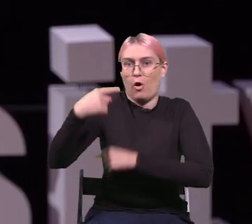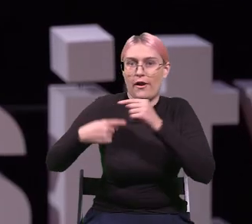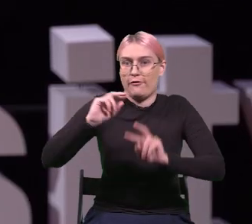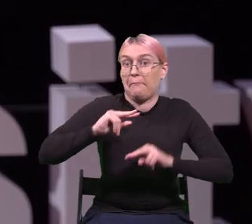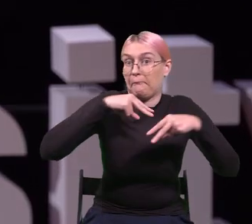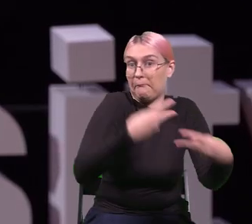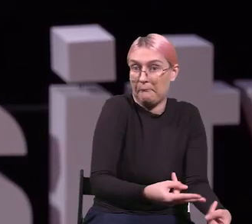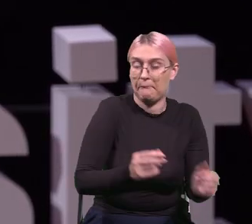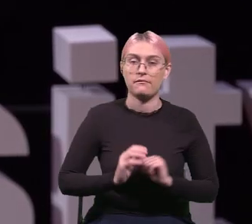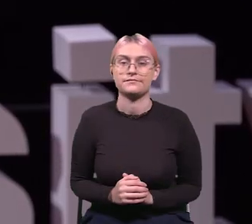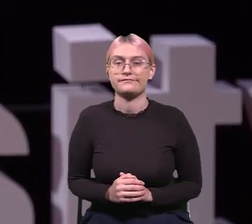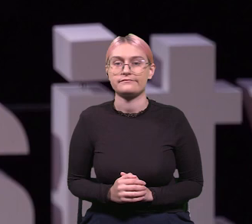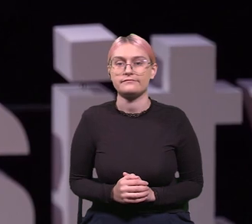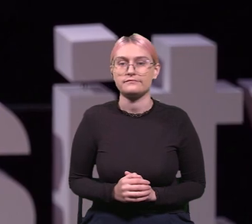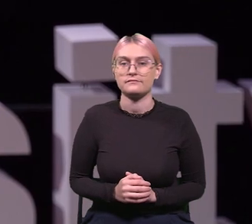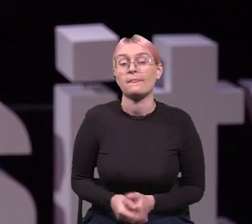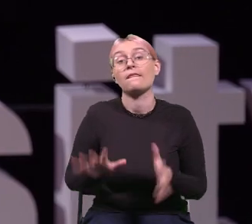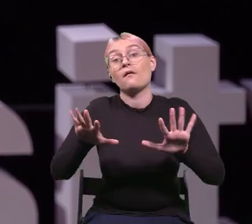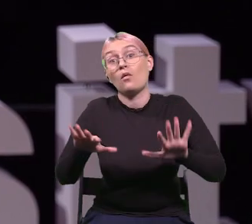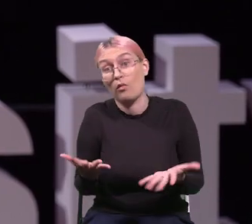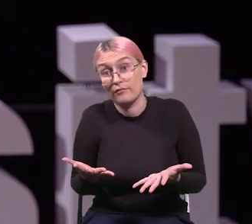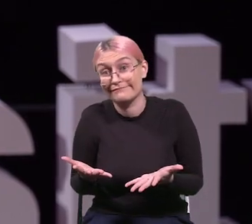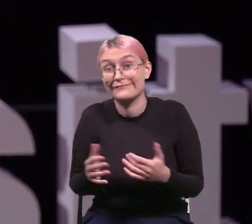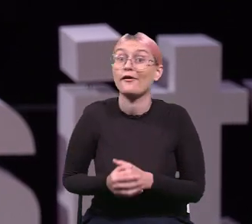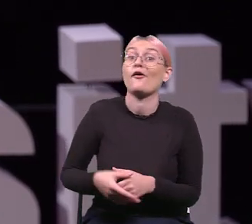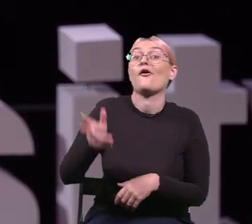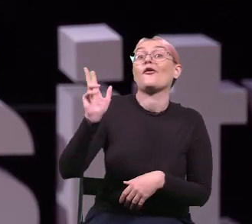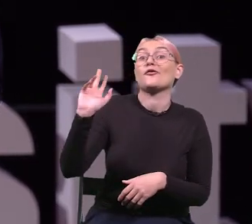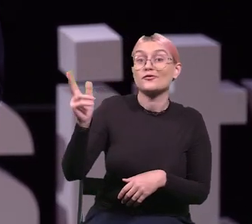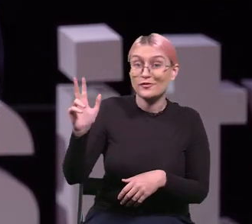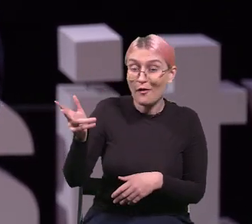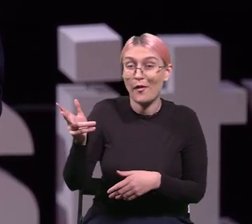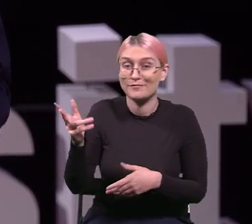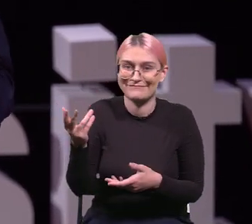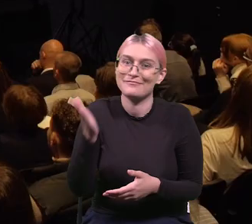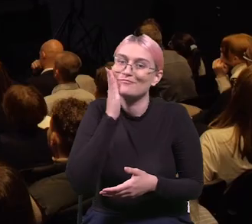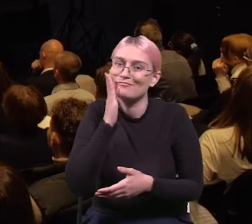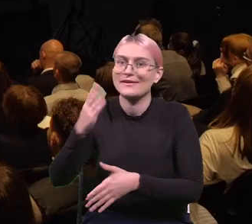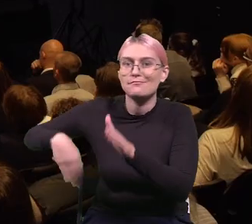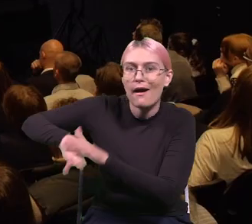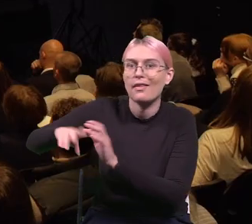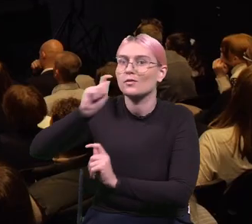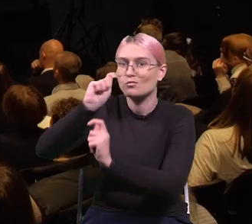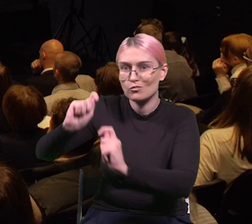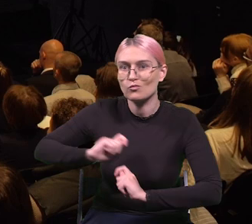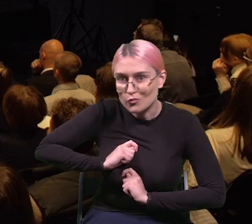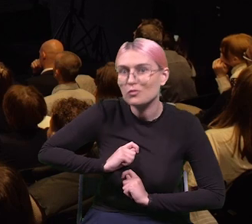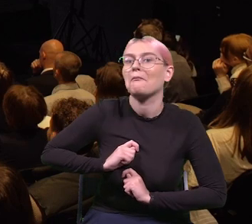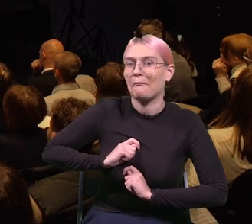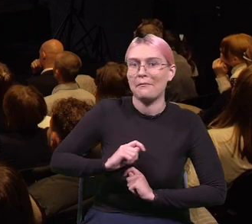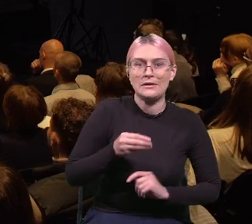z drugiej strony wikła w jakieś innego typu relacje, które nie do końca są określone. Najem w Polsce jest